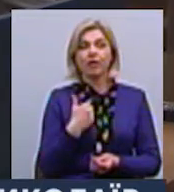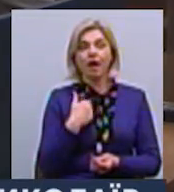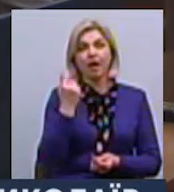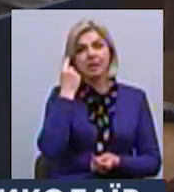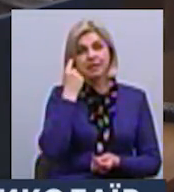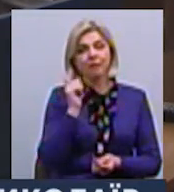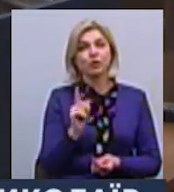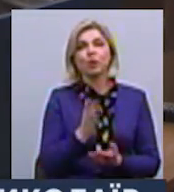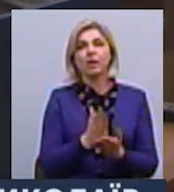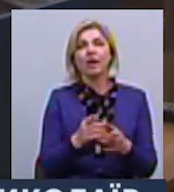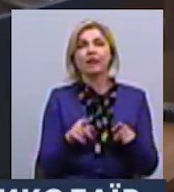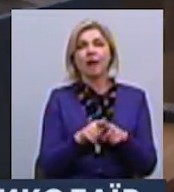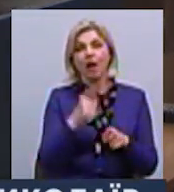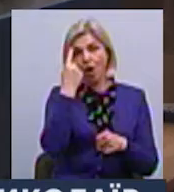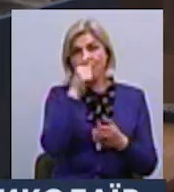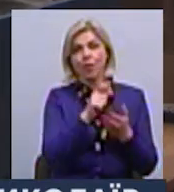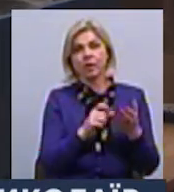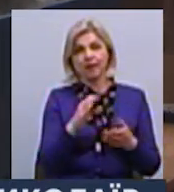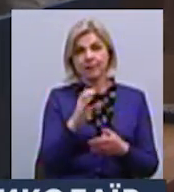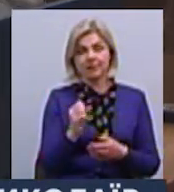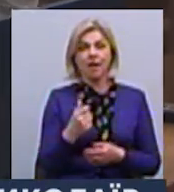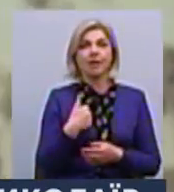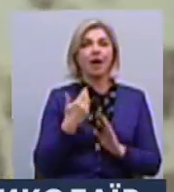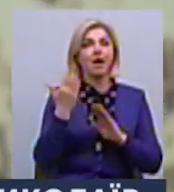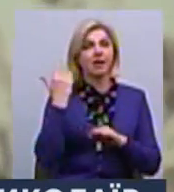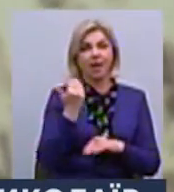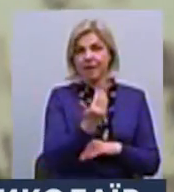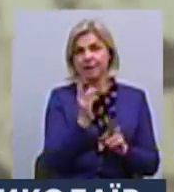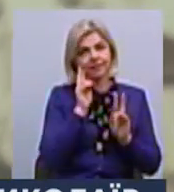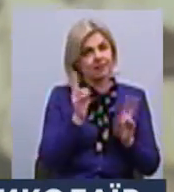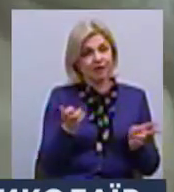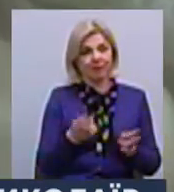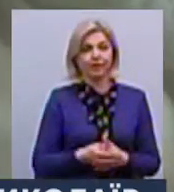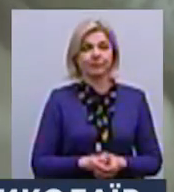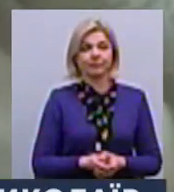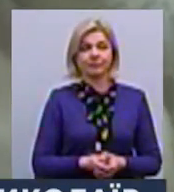дізнався, що є така поетеса, я її раніше не знав.